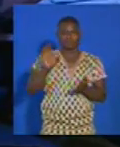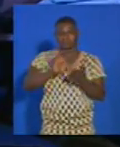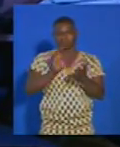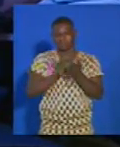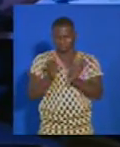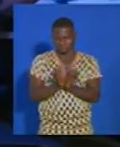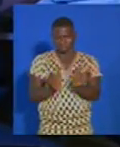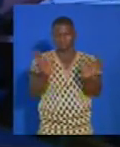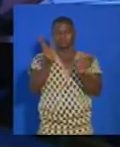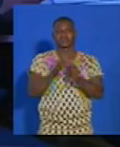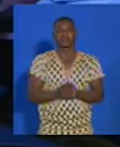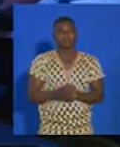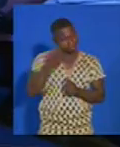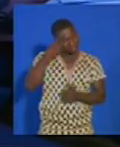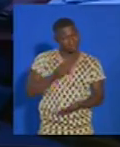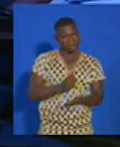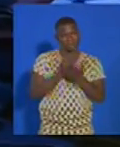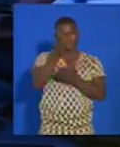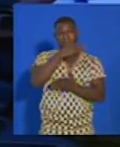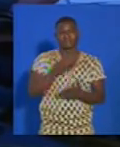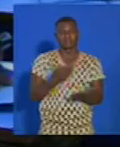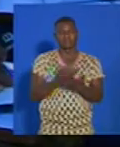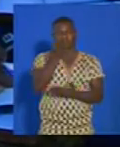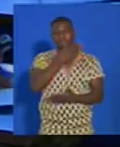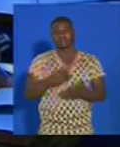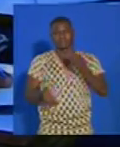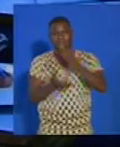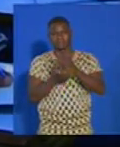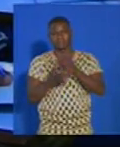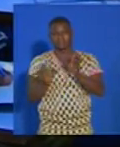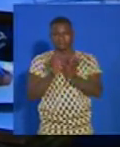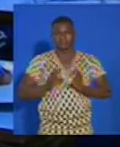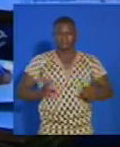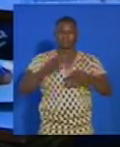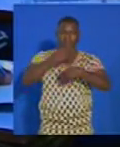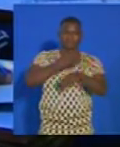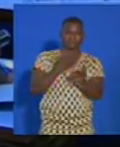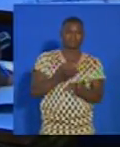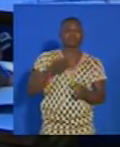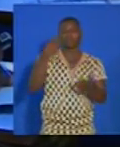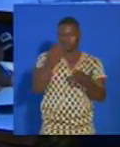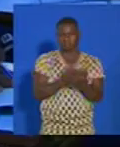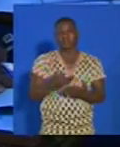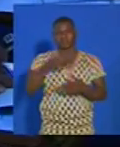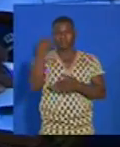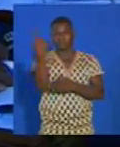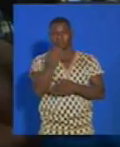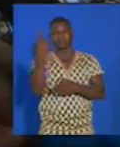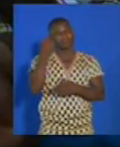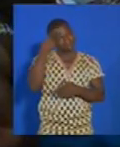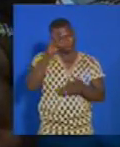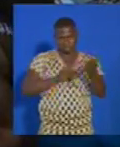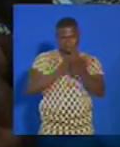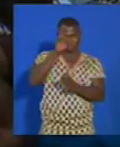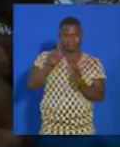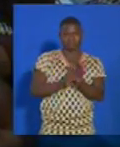l'appui financier et technique des collectivités territoriales, il est créé le Fonds permanent pour le développement des collectivités